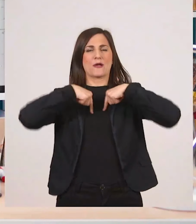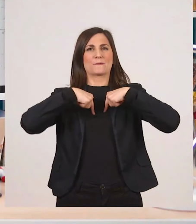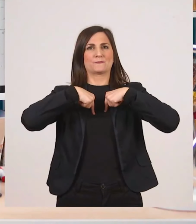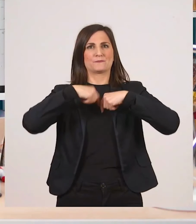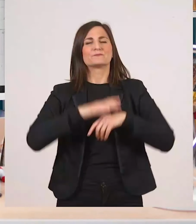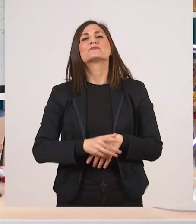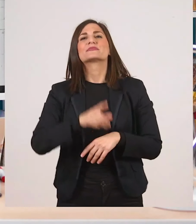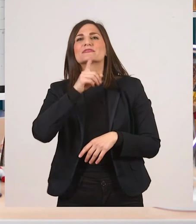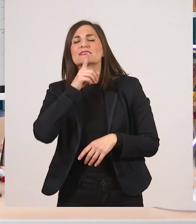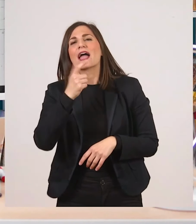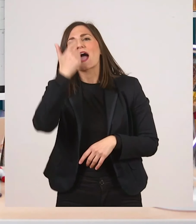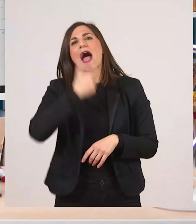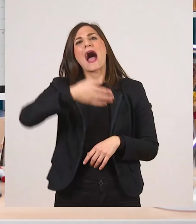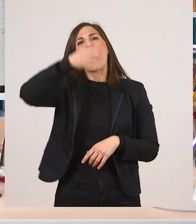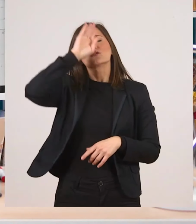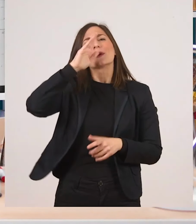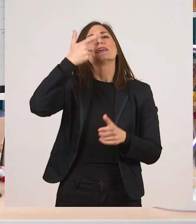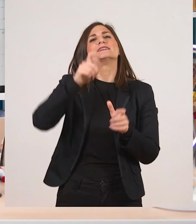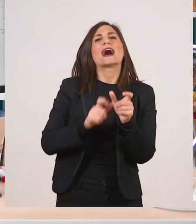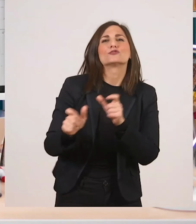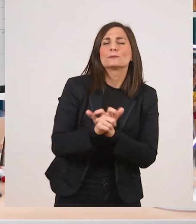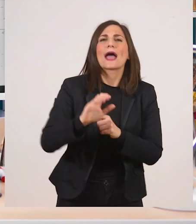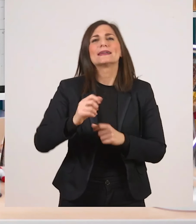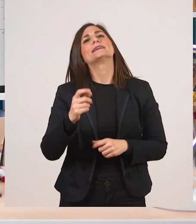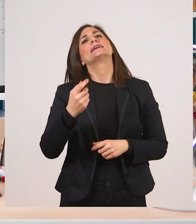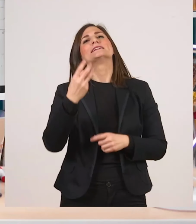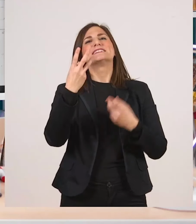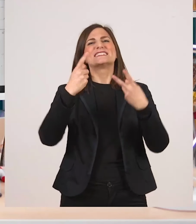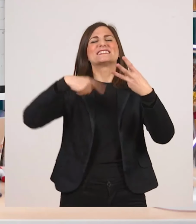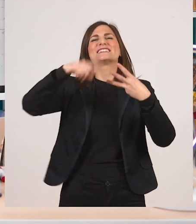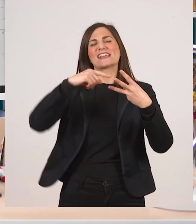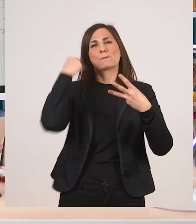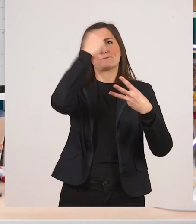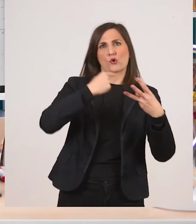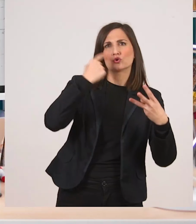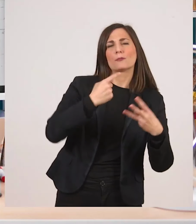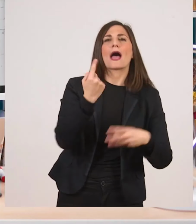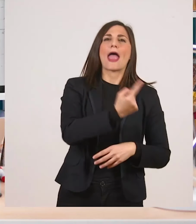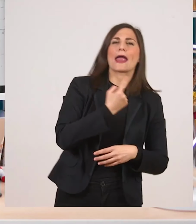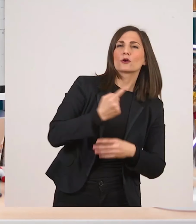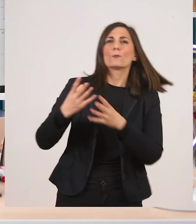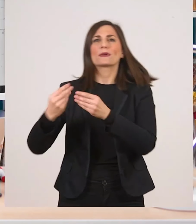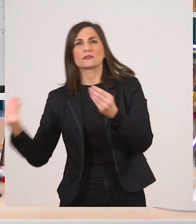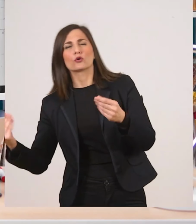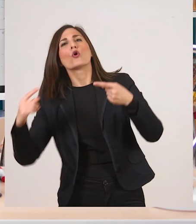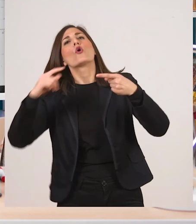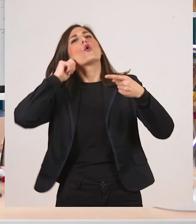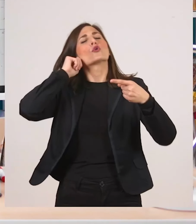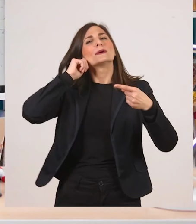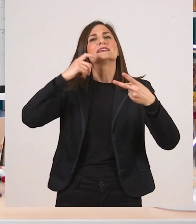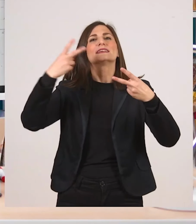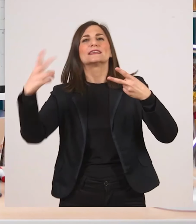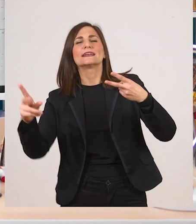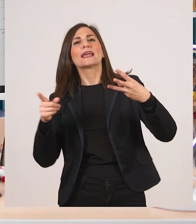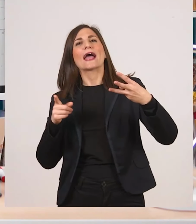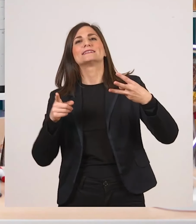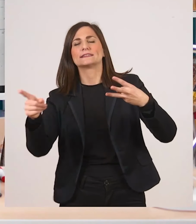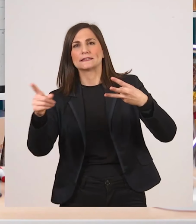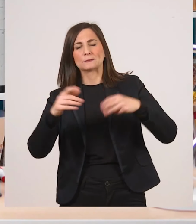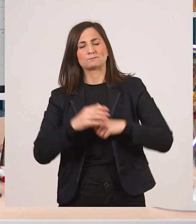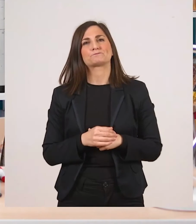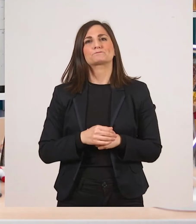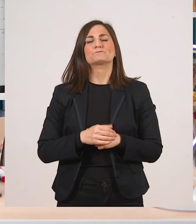πούμε ότι οι αυτοπαθείς κλείνονται σε τρία πρόσωπα, σε ενικό και πληθυντικό. Και σε τρεις πτώσεις, ονομαστική, γενική, αιτιατική. Συνεχίζουμε με